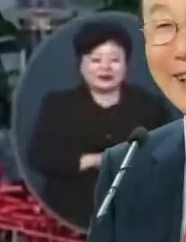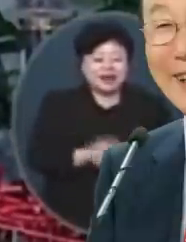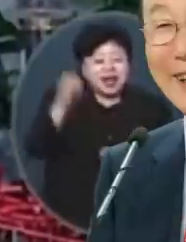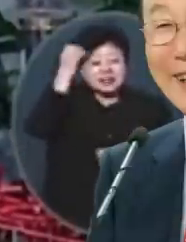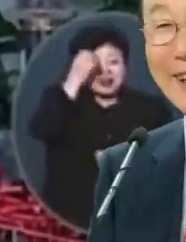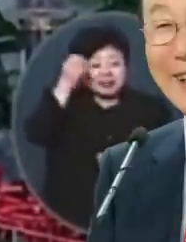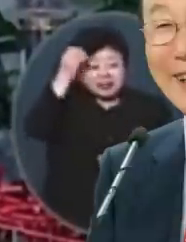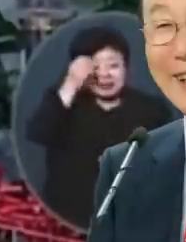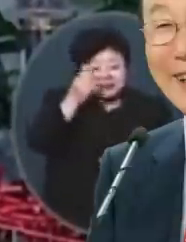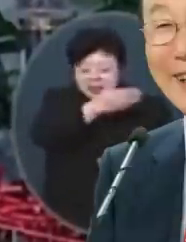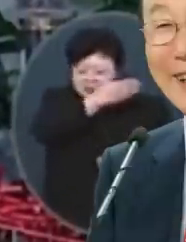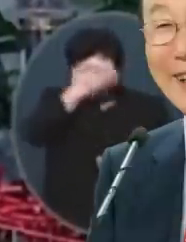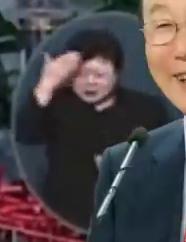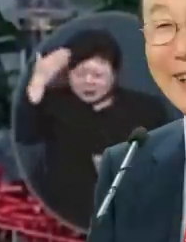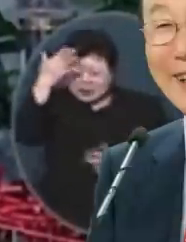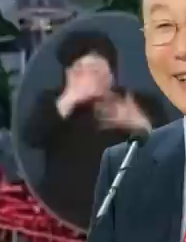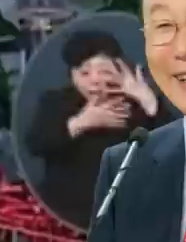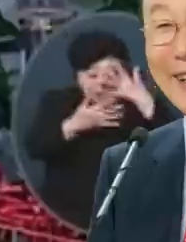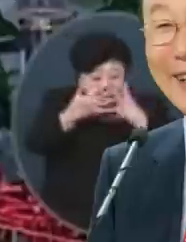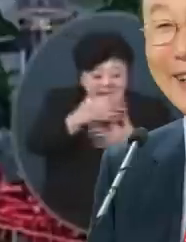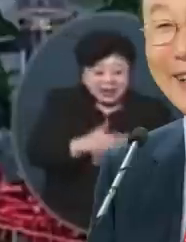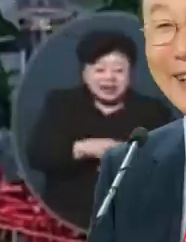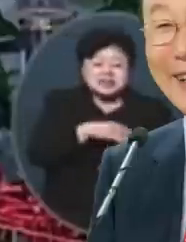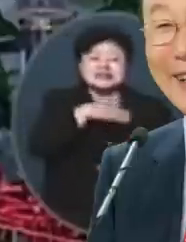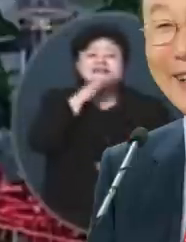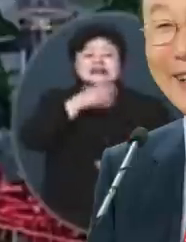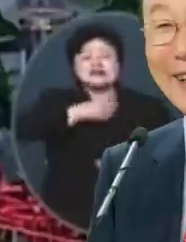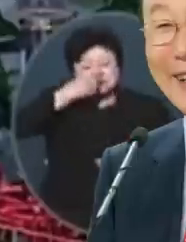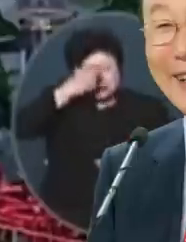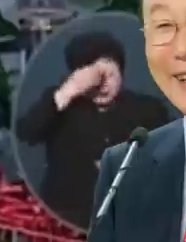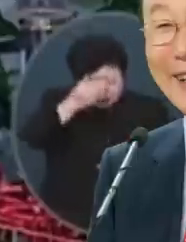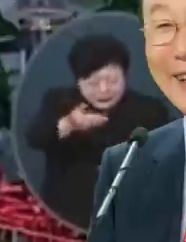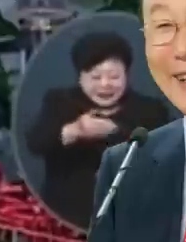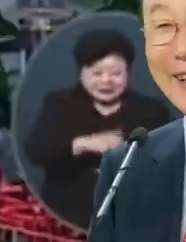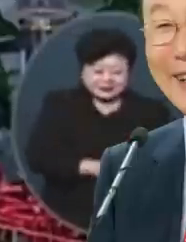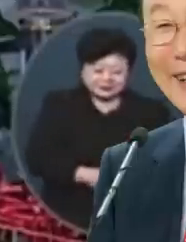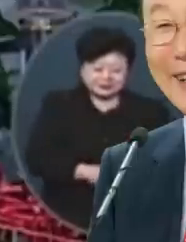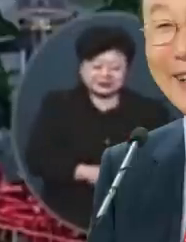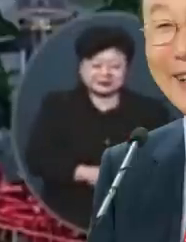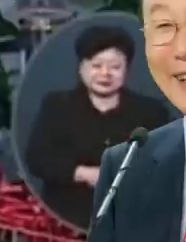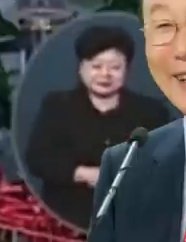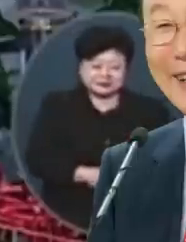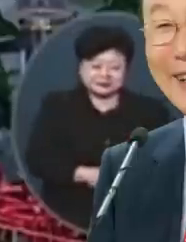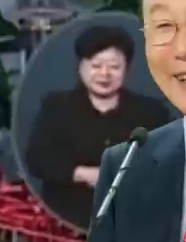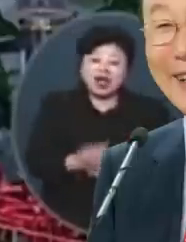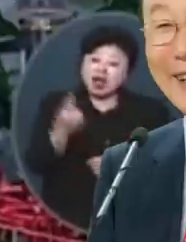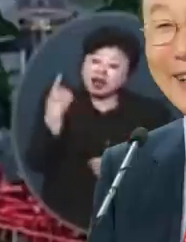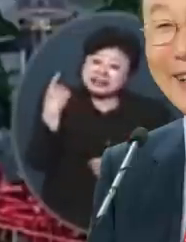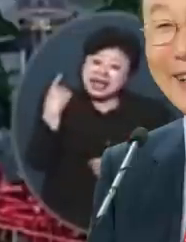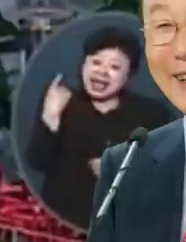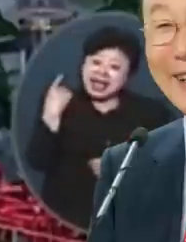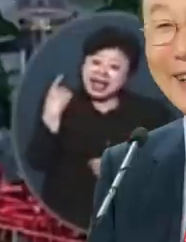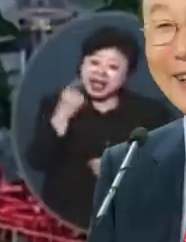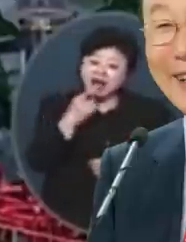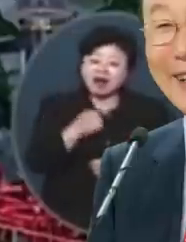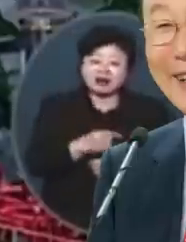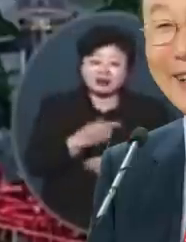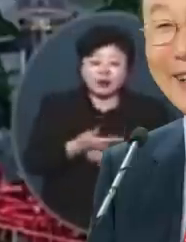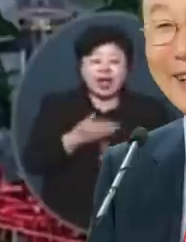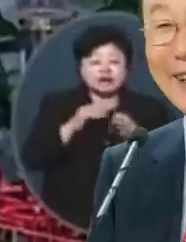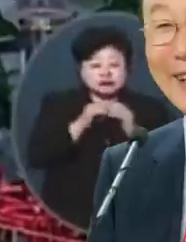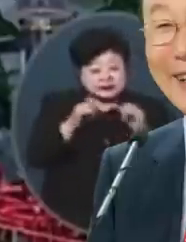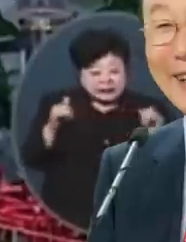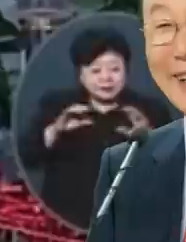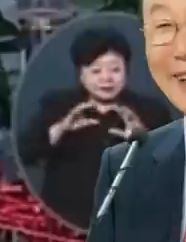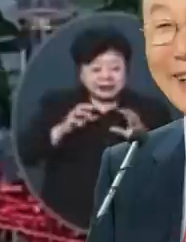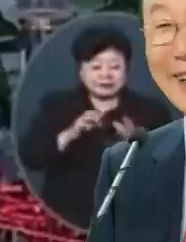성령은 젊은이에게는 환상을, 늙은이에게는 꿈을 주십니다. 어제 어떠한 외국인이